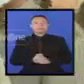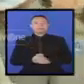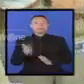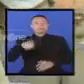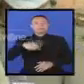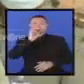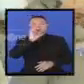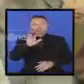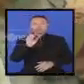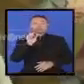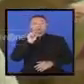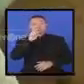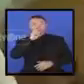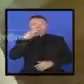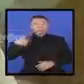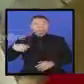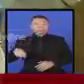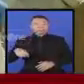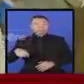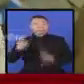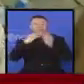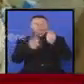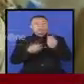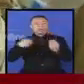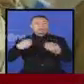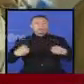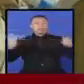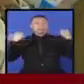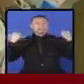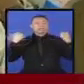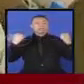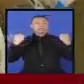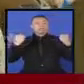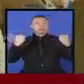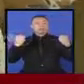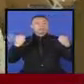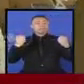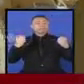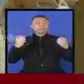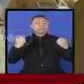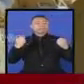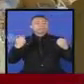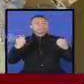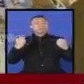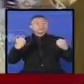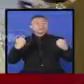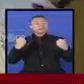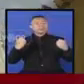Kami sampaikan kepada Pak Menteri, Wakil Menteri Kesehatan, bahwa